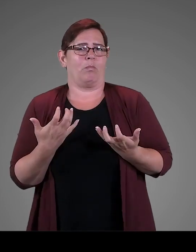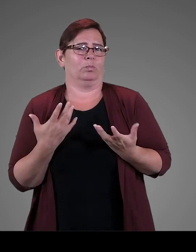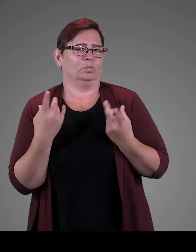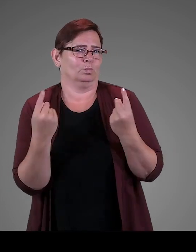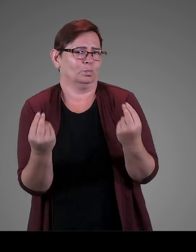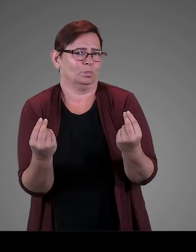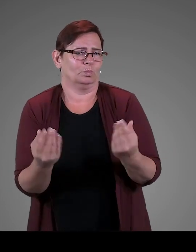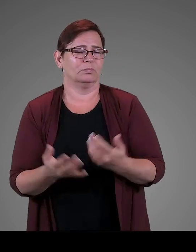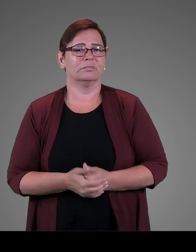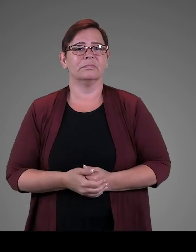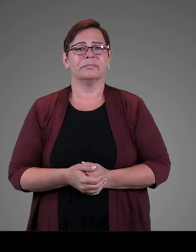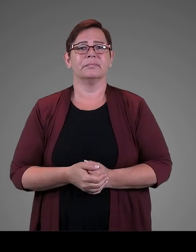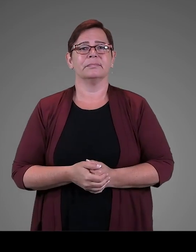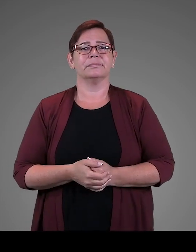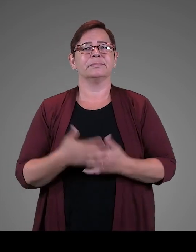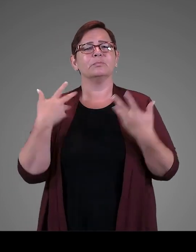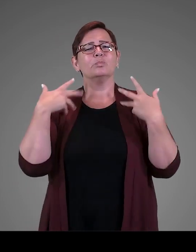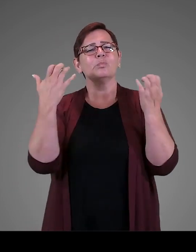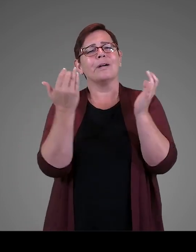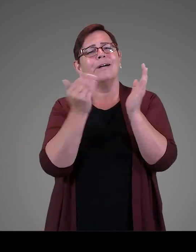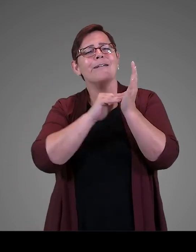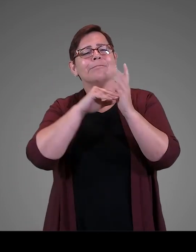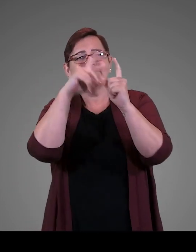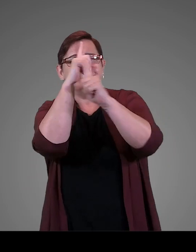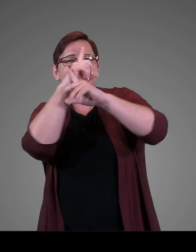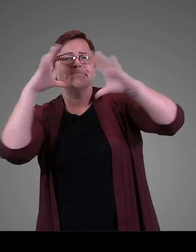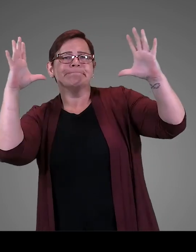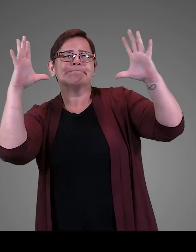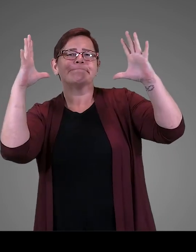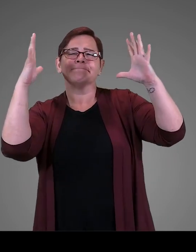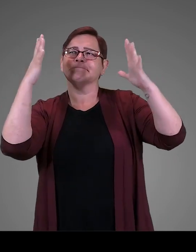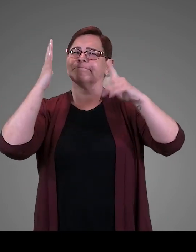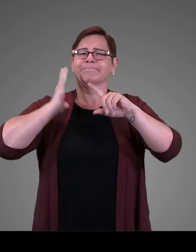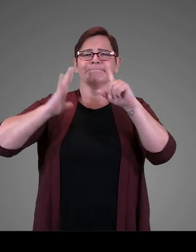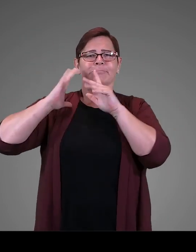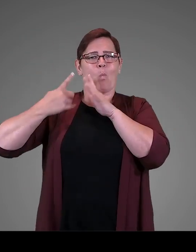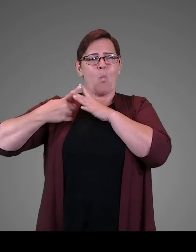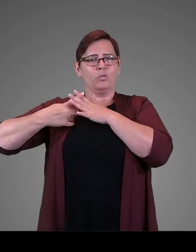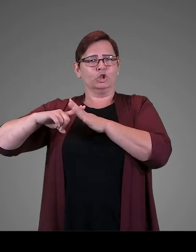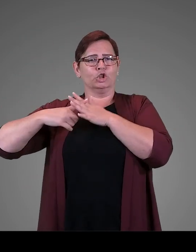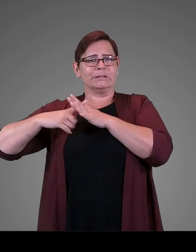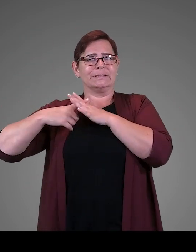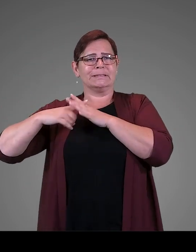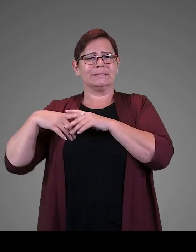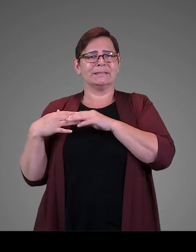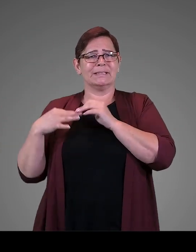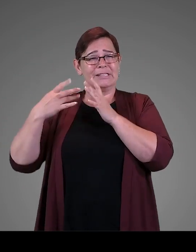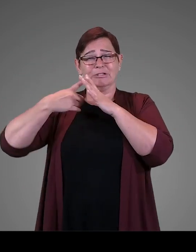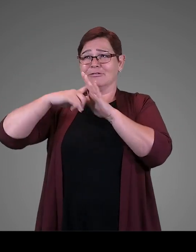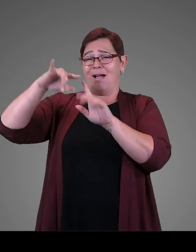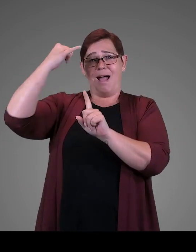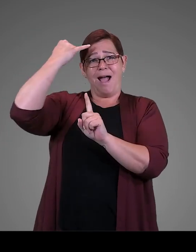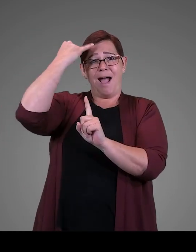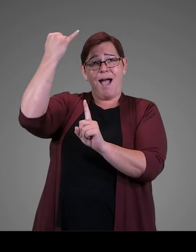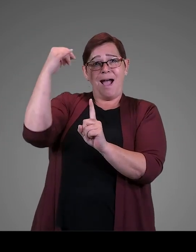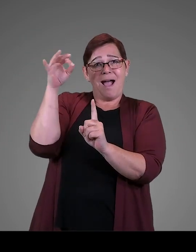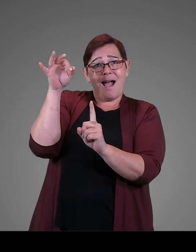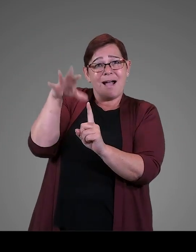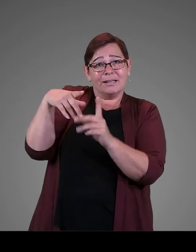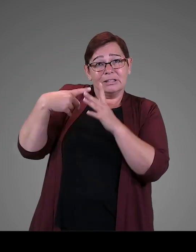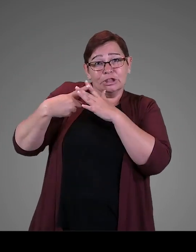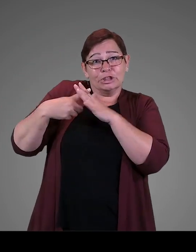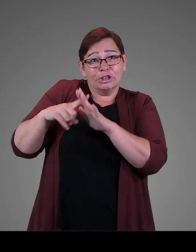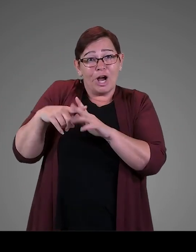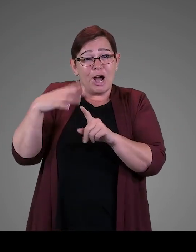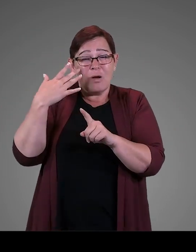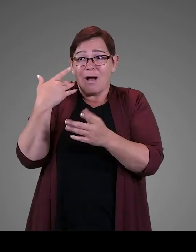que je voulais faire. Je voulais comme réimaginer nos origines comme centre. Donc, si on